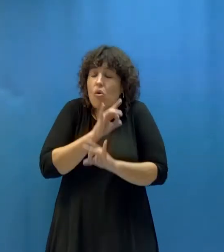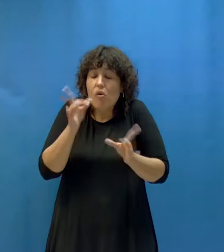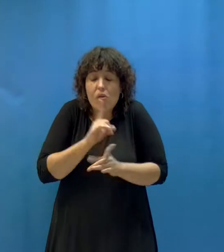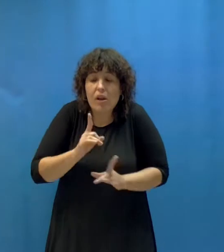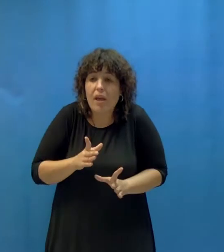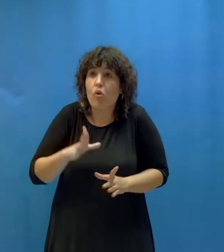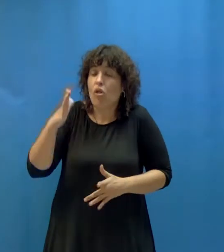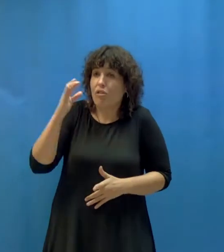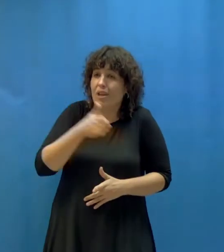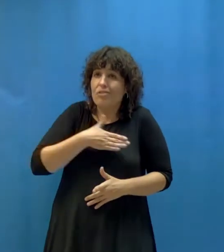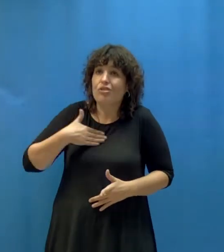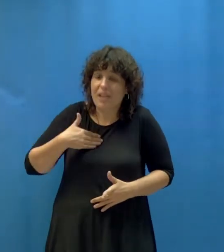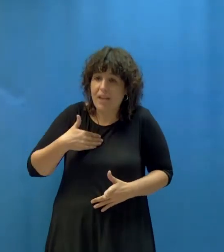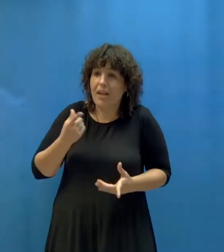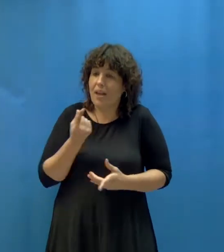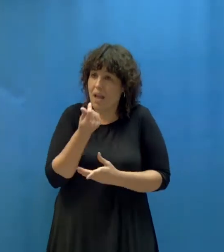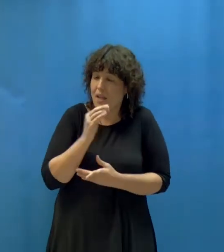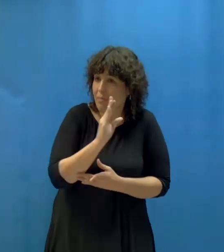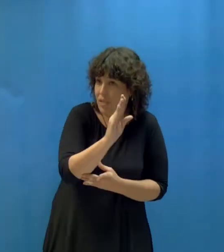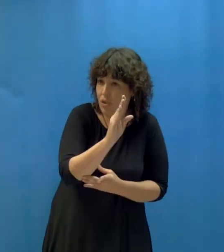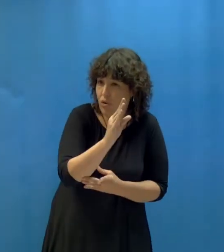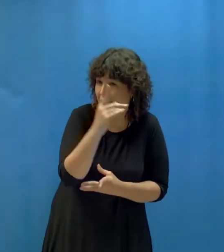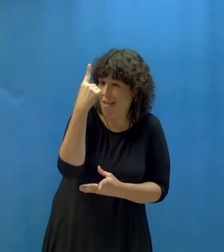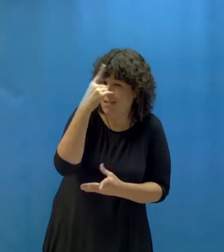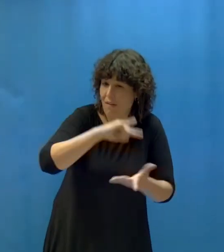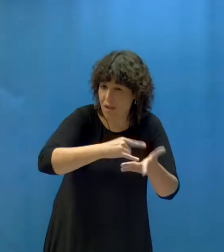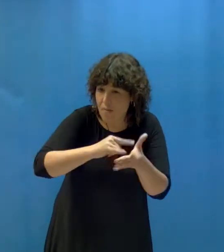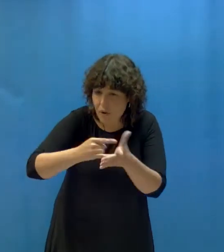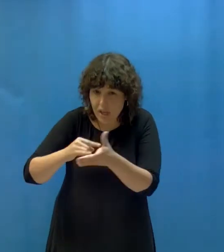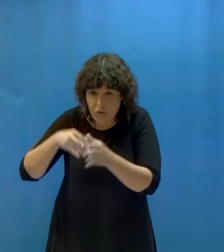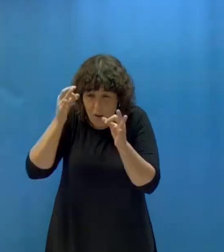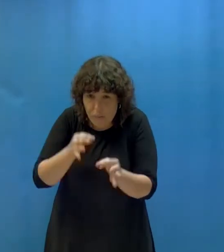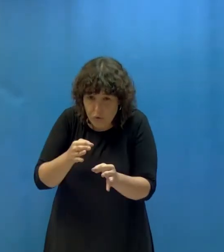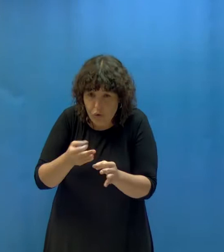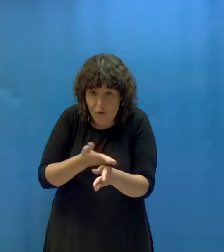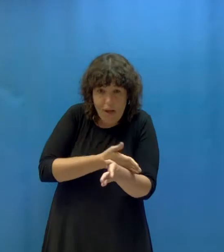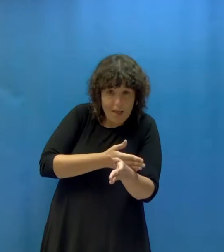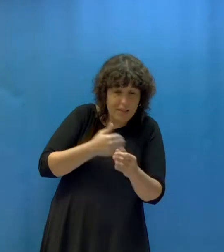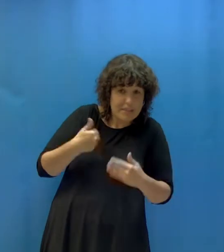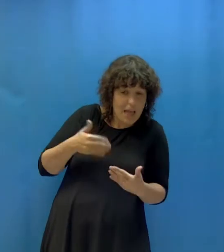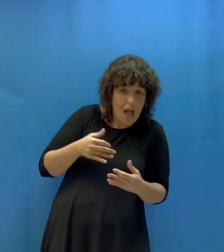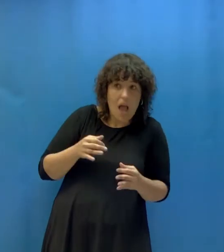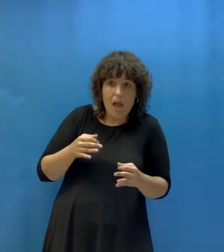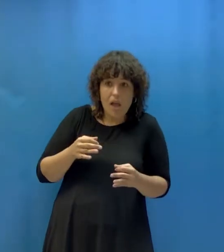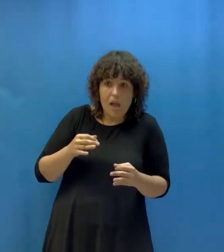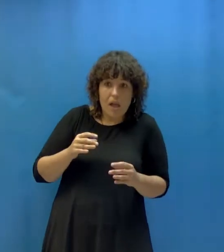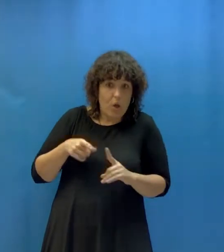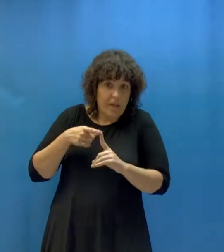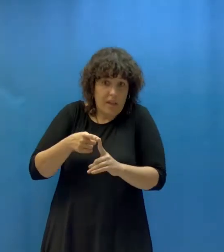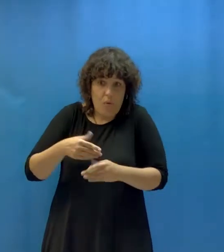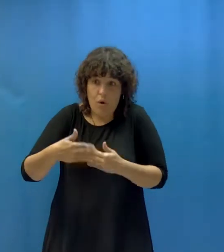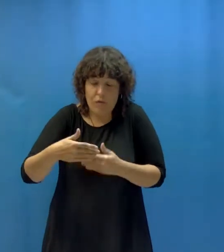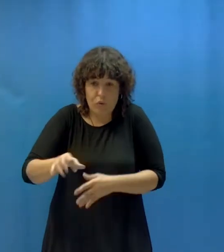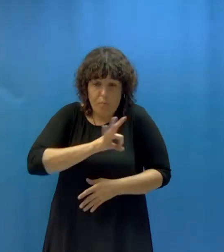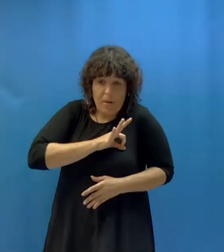avançar-se conscient que aquesta inversió estava prevista i el projecte fins i tot redactat, per a després posar-se la medalleta, o si és que el govern està intentant